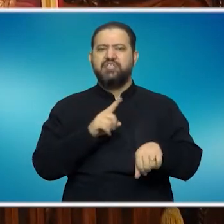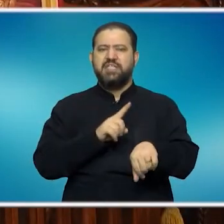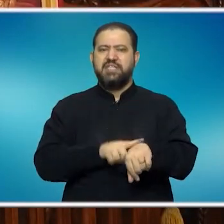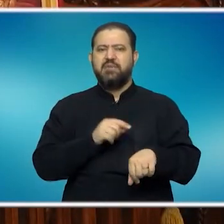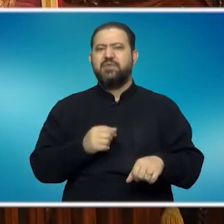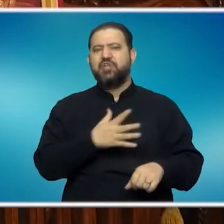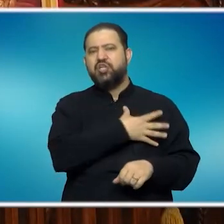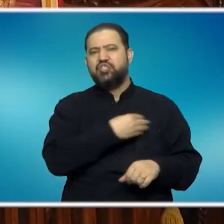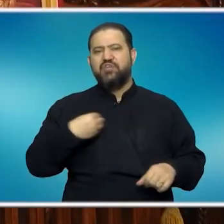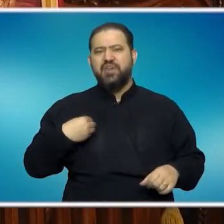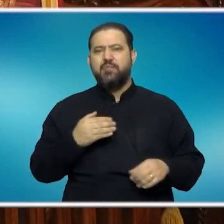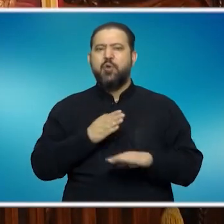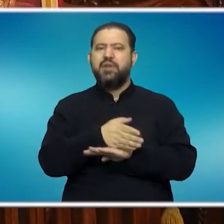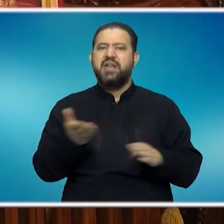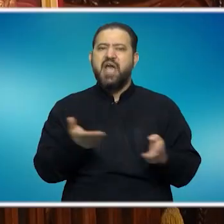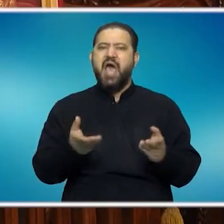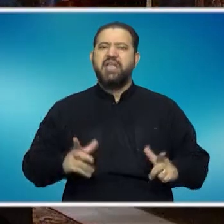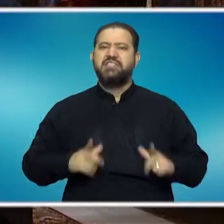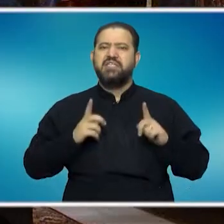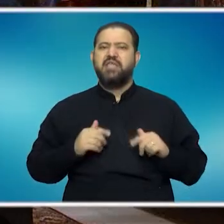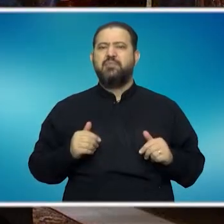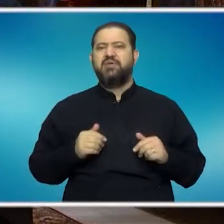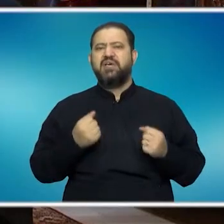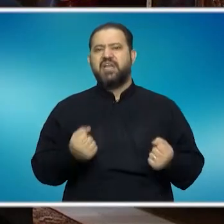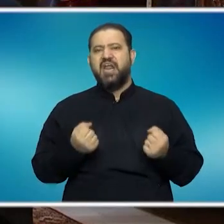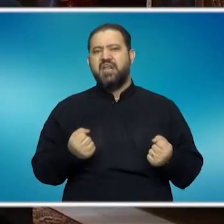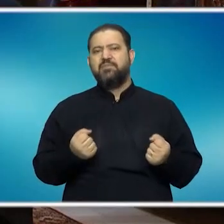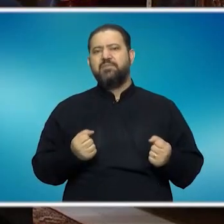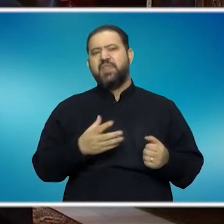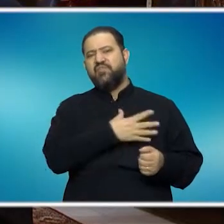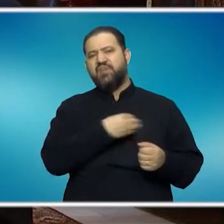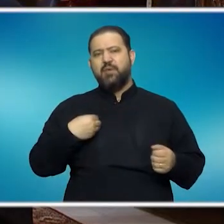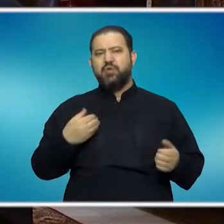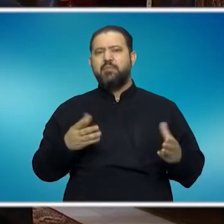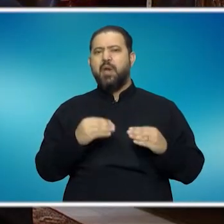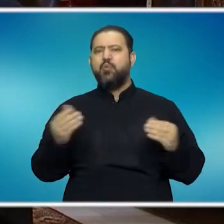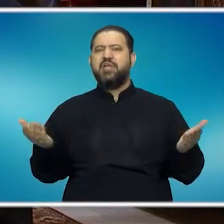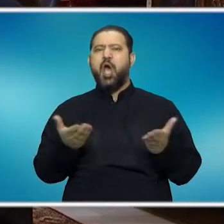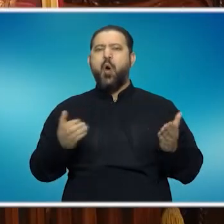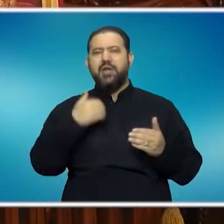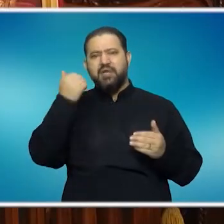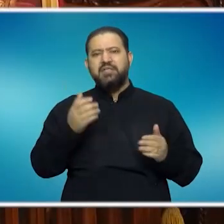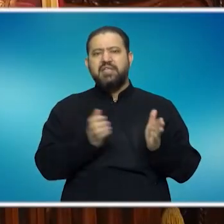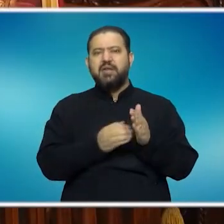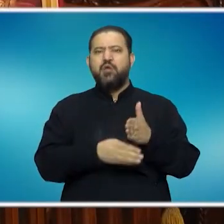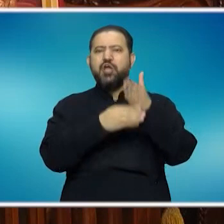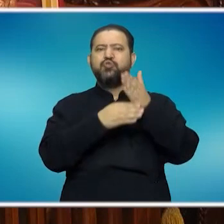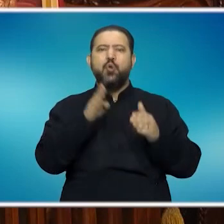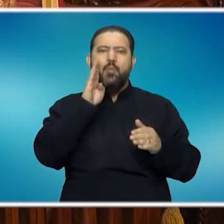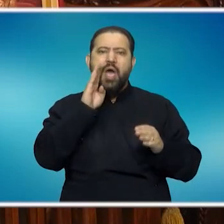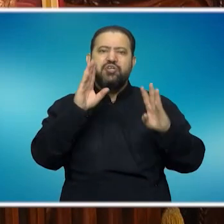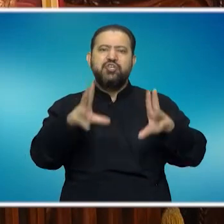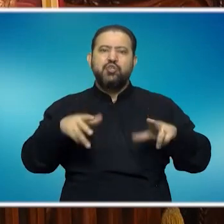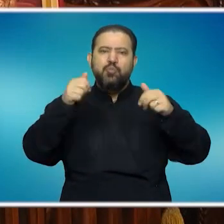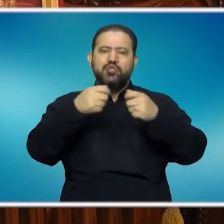pentru această perioadă și aceste vremuri prin care trecem și, cu siguranță, vremuri în care, poate mai mult ca oricând, avem nevoie de